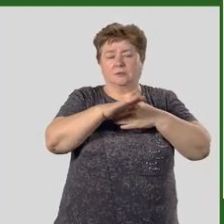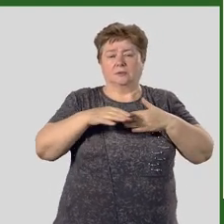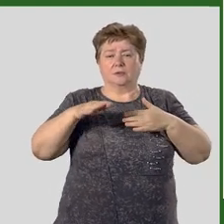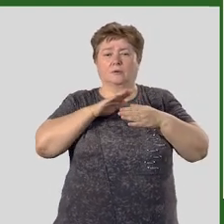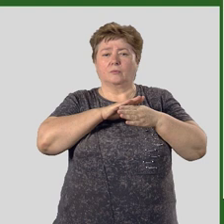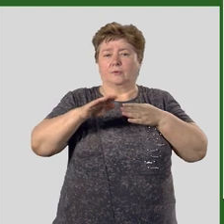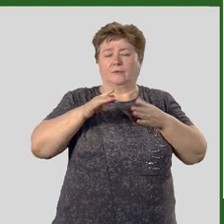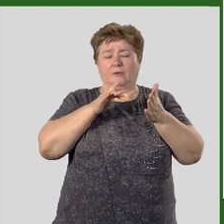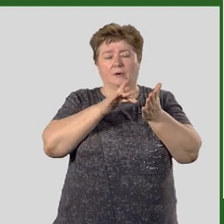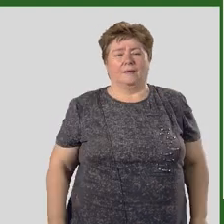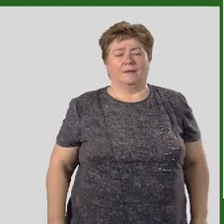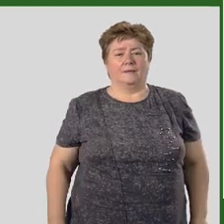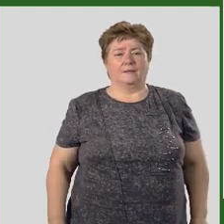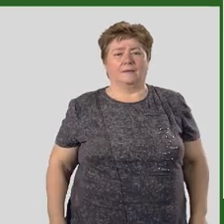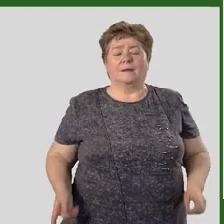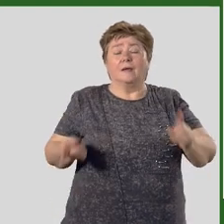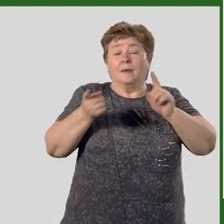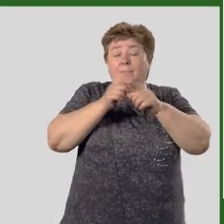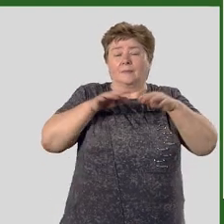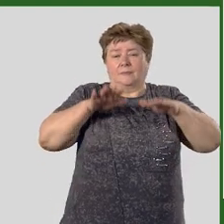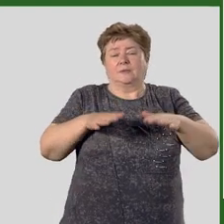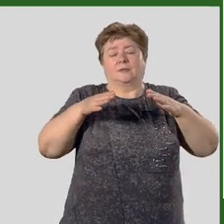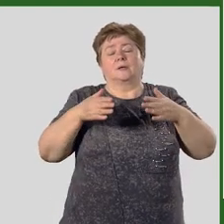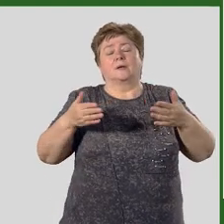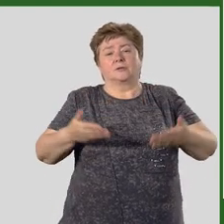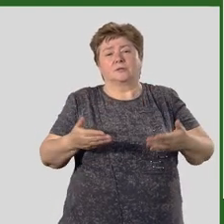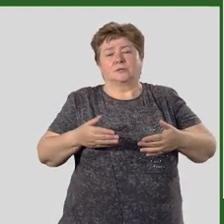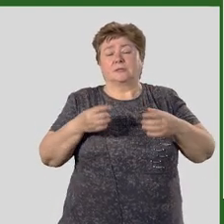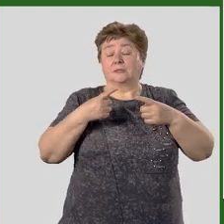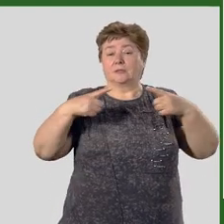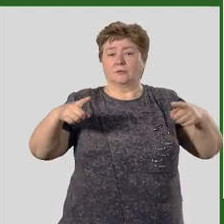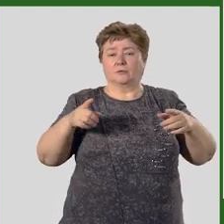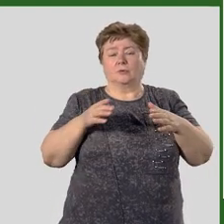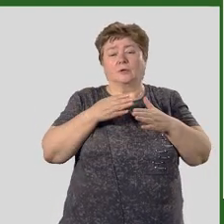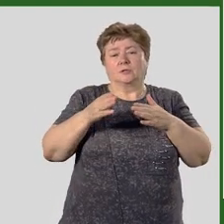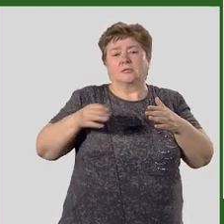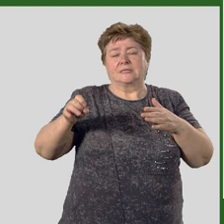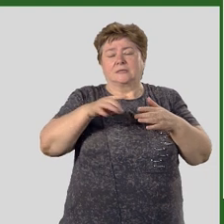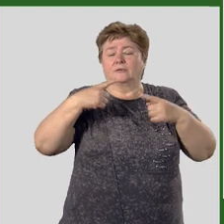и уровня городов, переезд из одной части страны в другую,